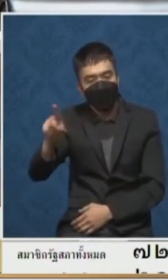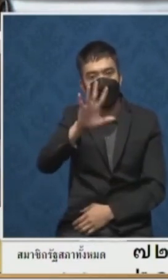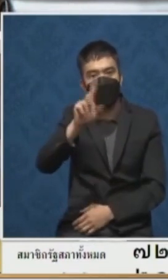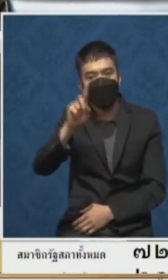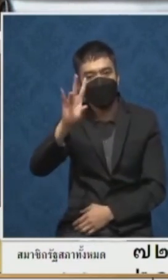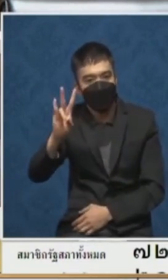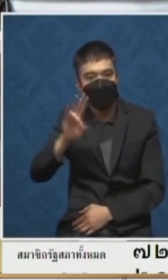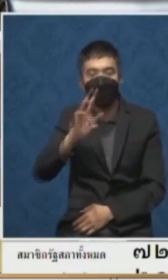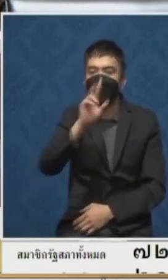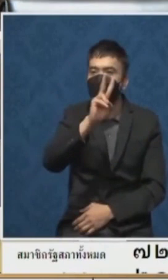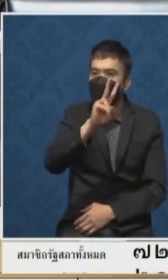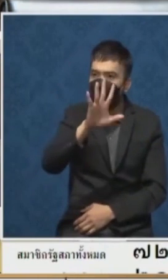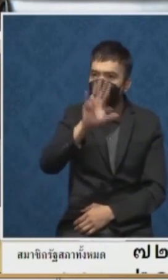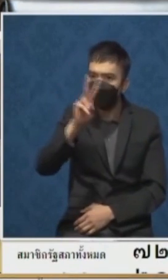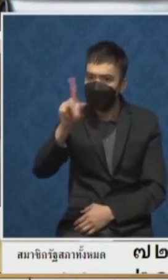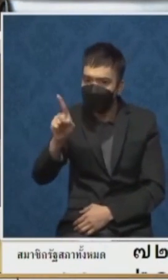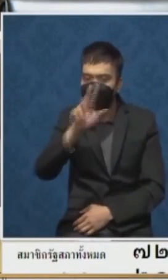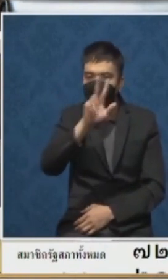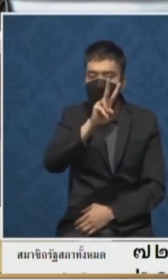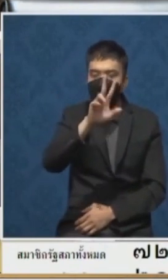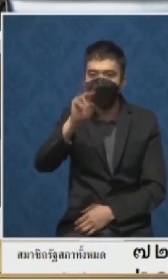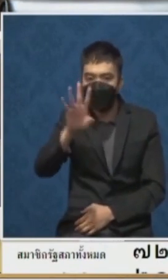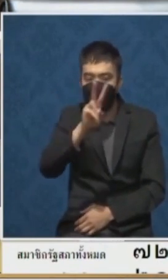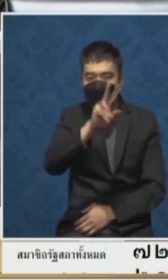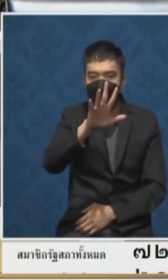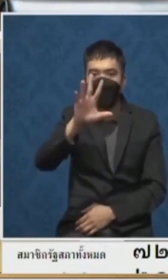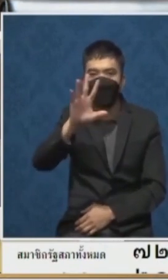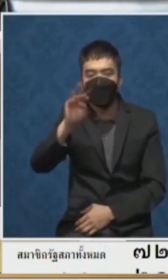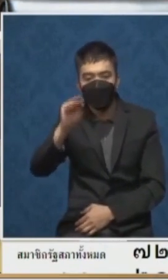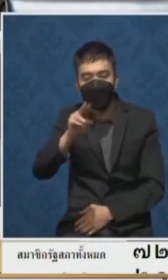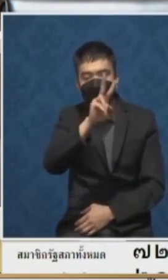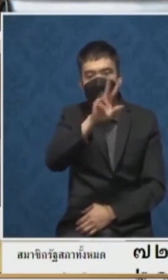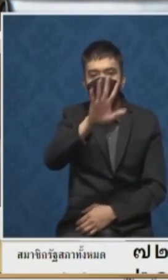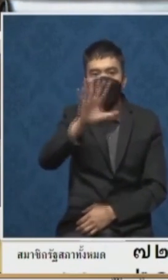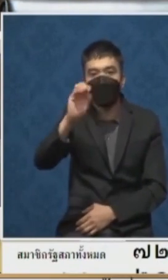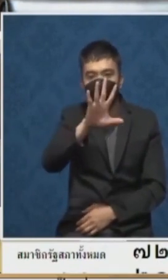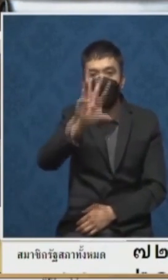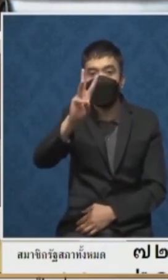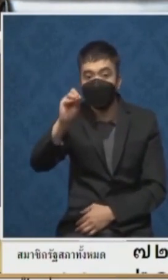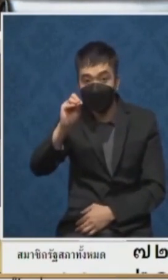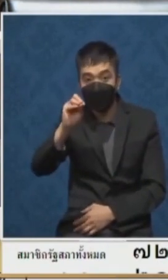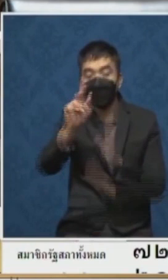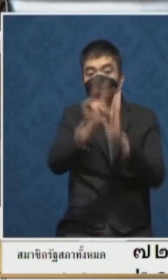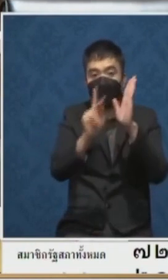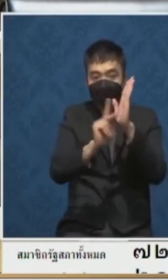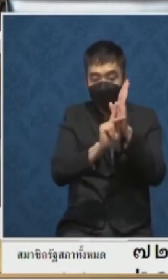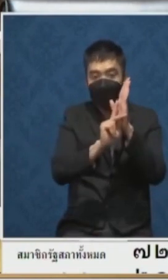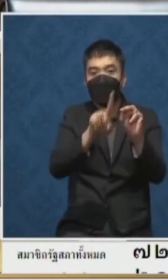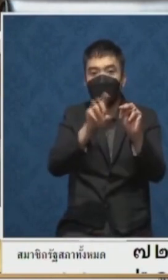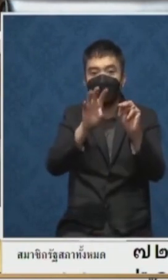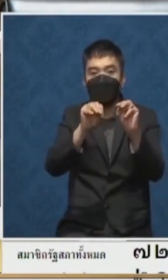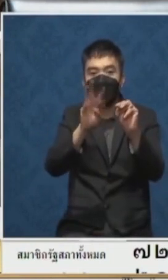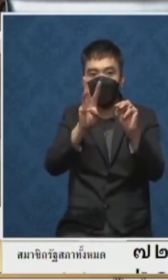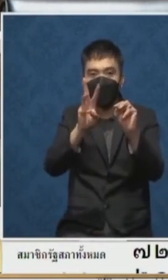251725212534254025502560ในมาตร 146 นี้